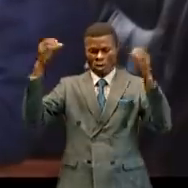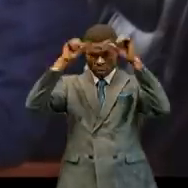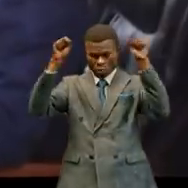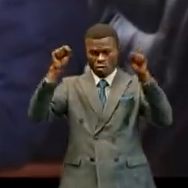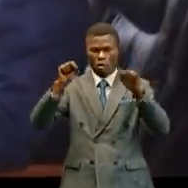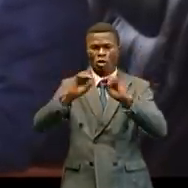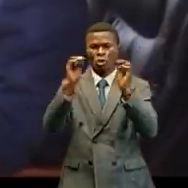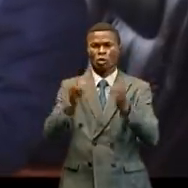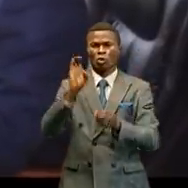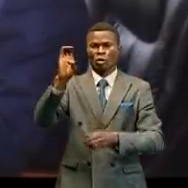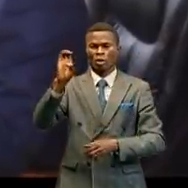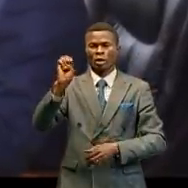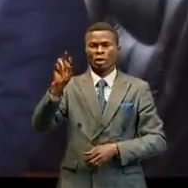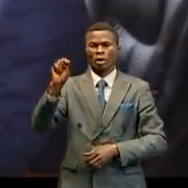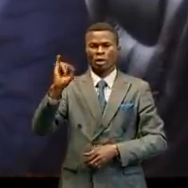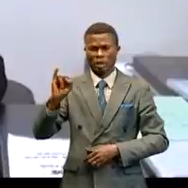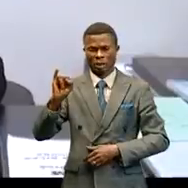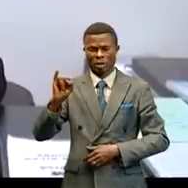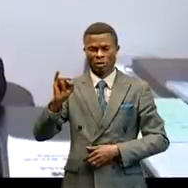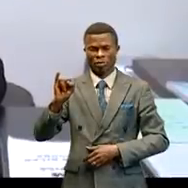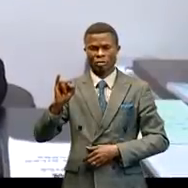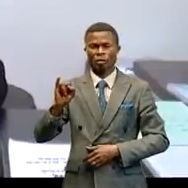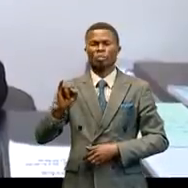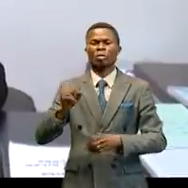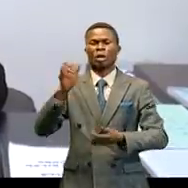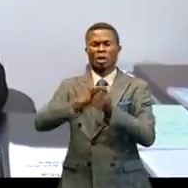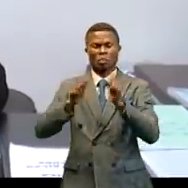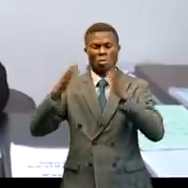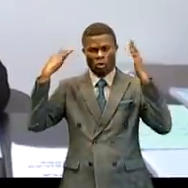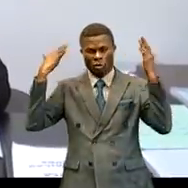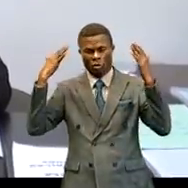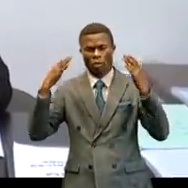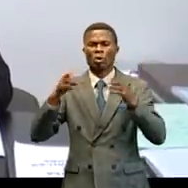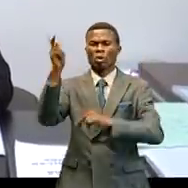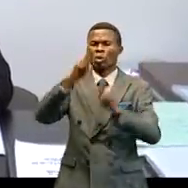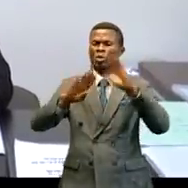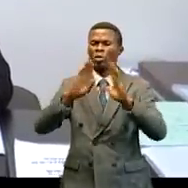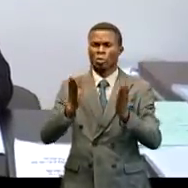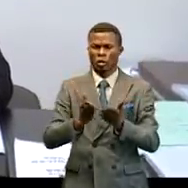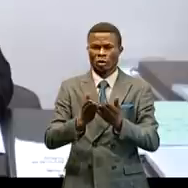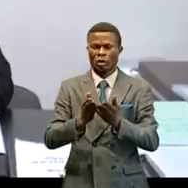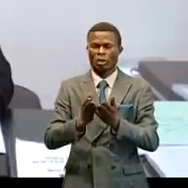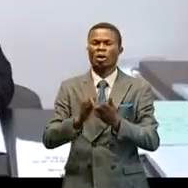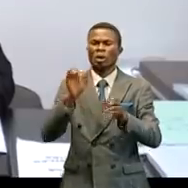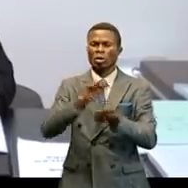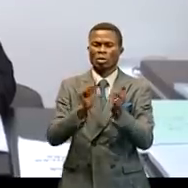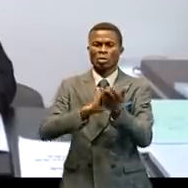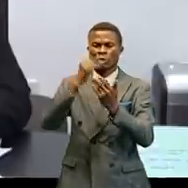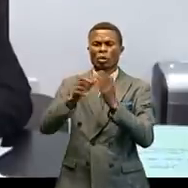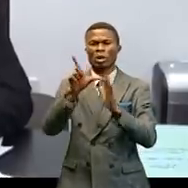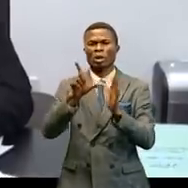président de la Commission électorale nationale indépendante, la polémique au sein de la population consécutive au projet de